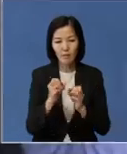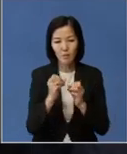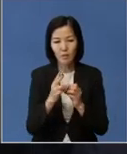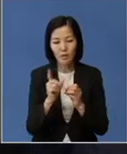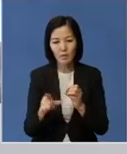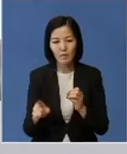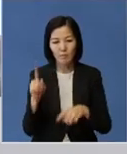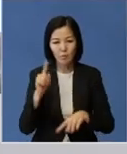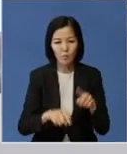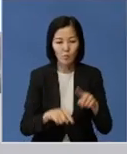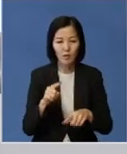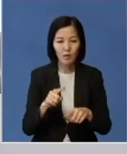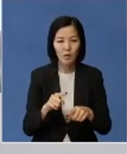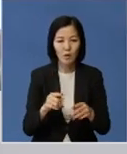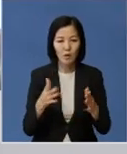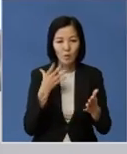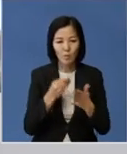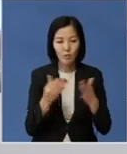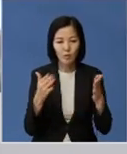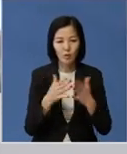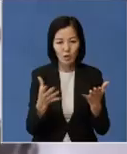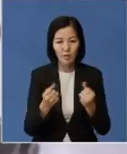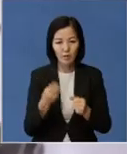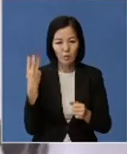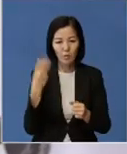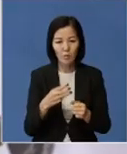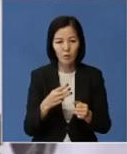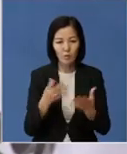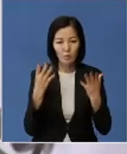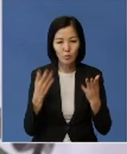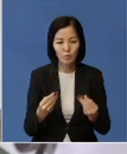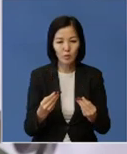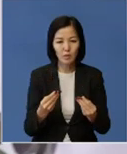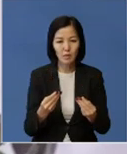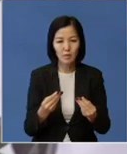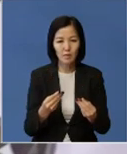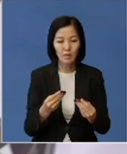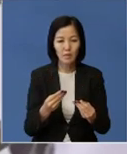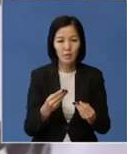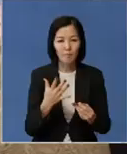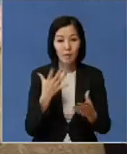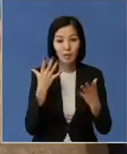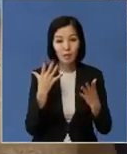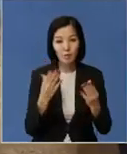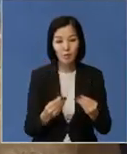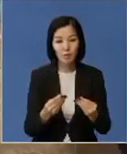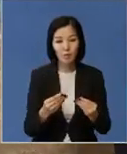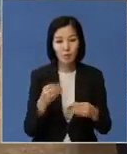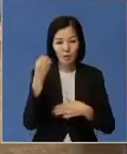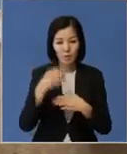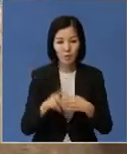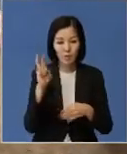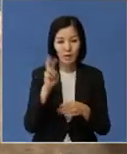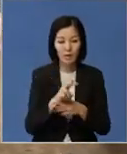қарияны туған туыстары өз үйлеріне алып кеткен. Ал 30 қария күндізгі бөлімде, яғни аптаның 5 күні осы орталықта. Туған туыстары